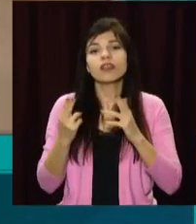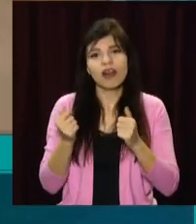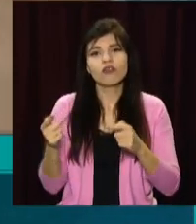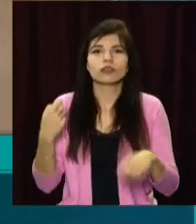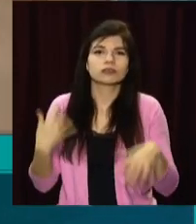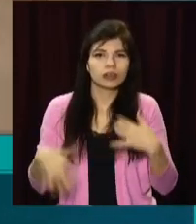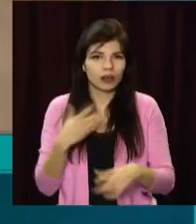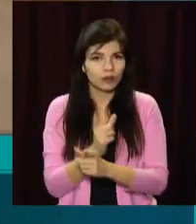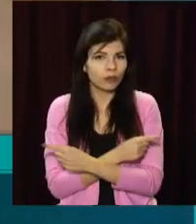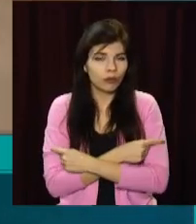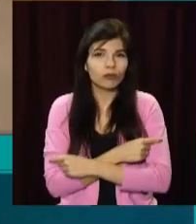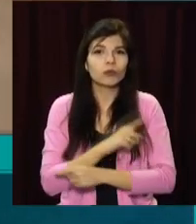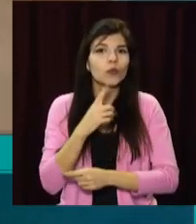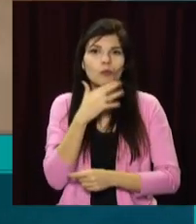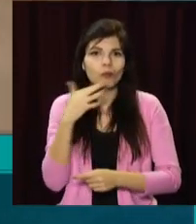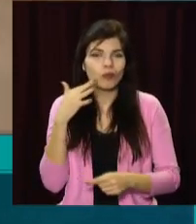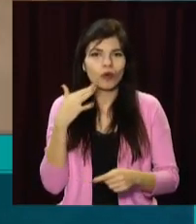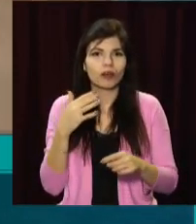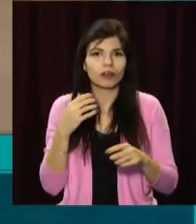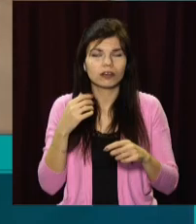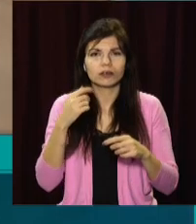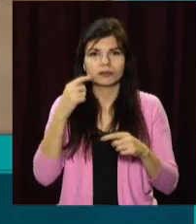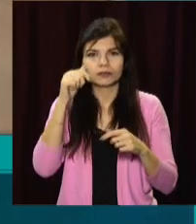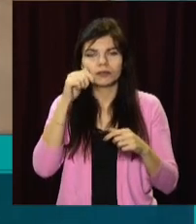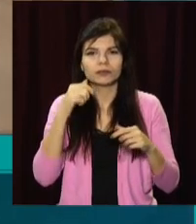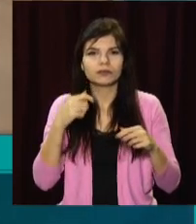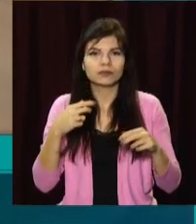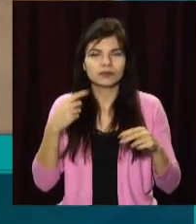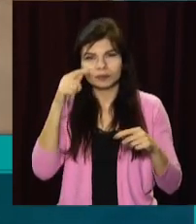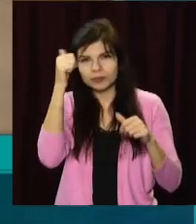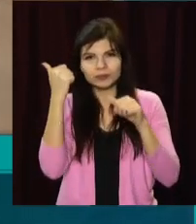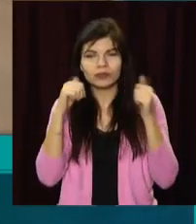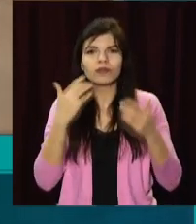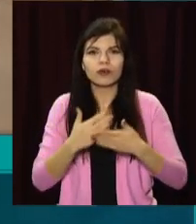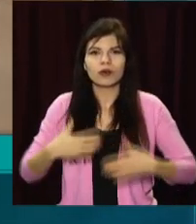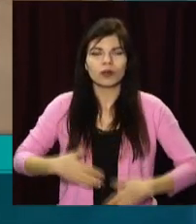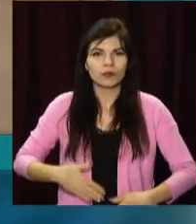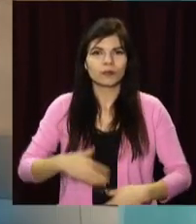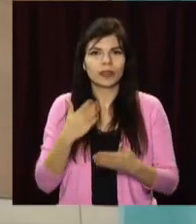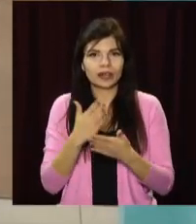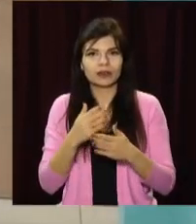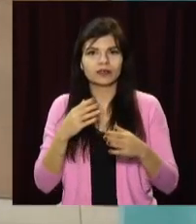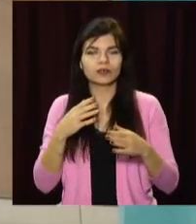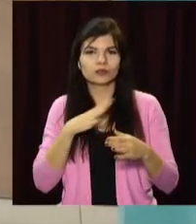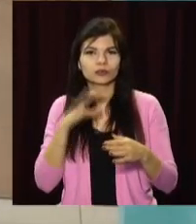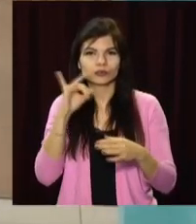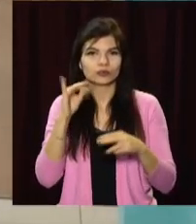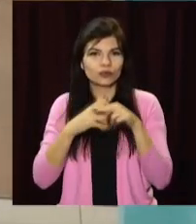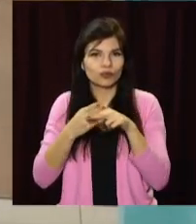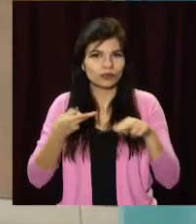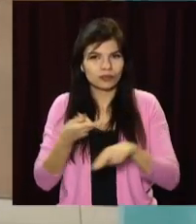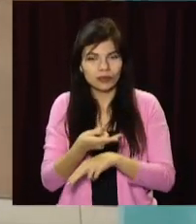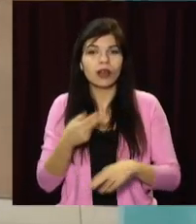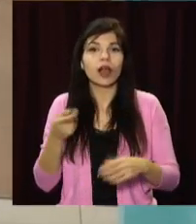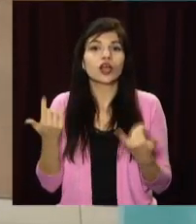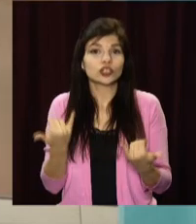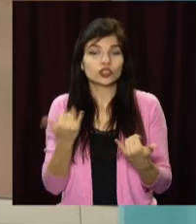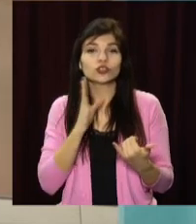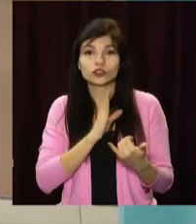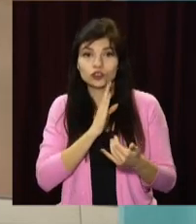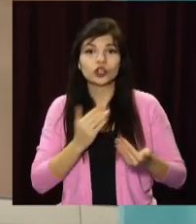пересувається в межах ліжка. Звісно, вона ослаблена, тому що багато травм, забоїв. У неї забої